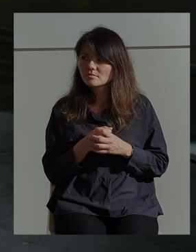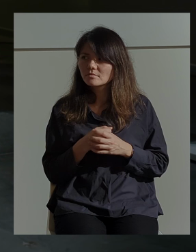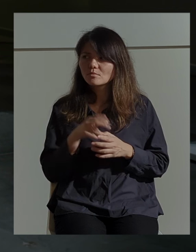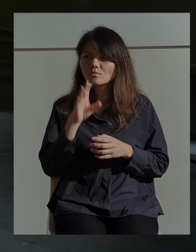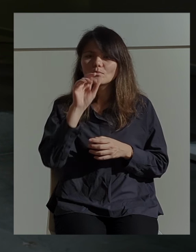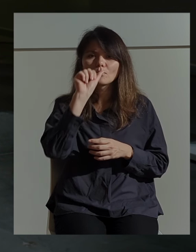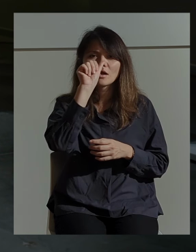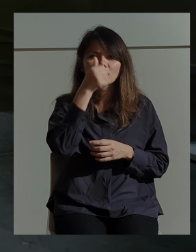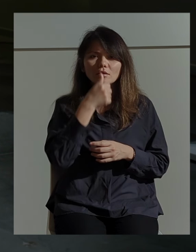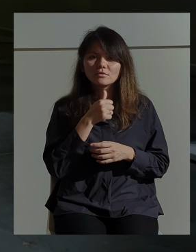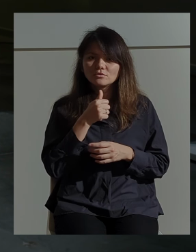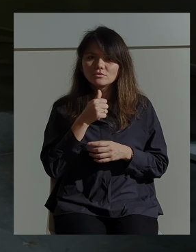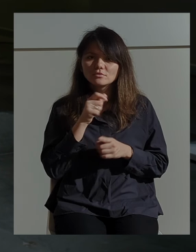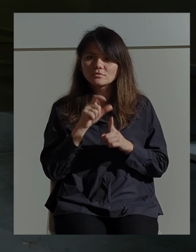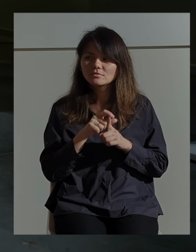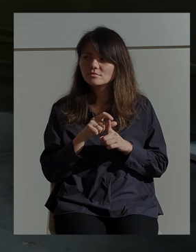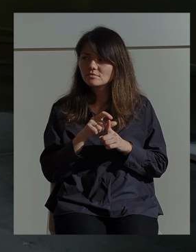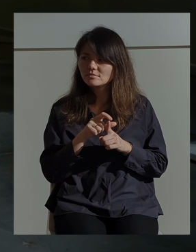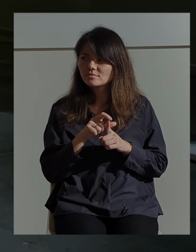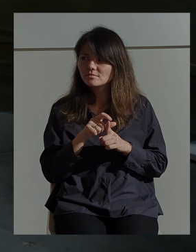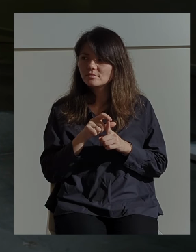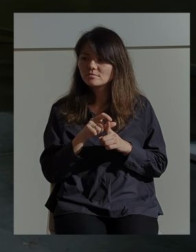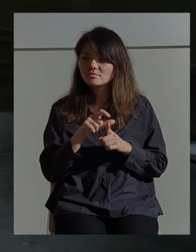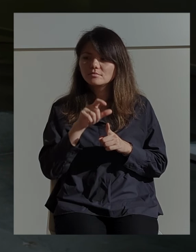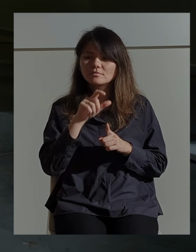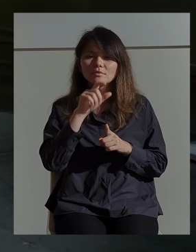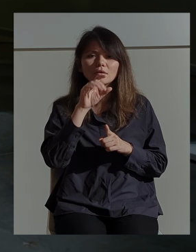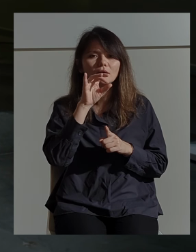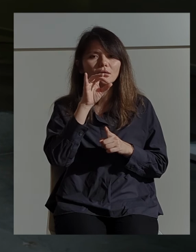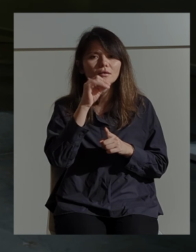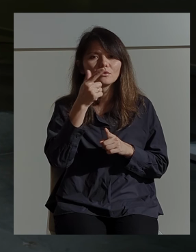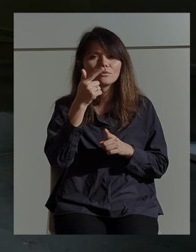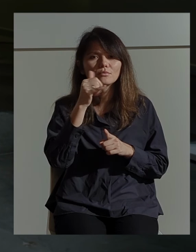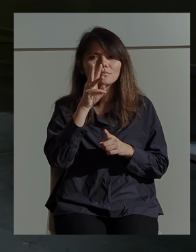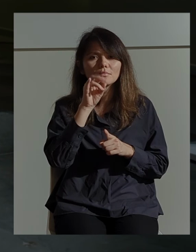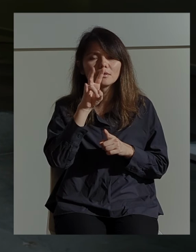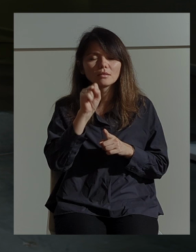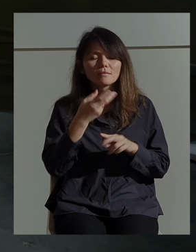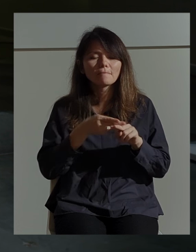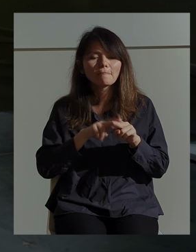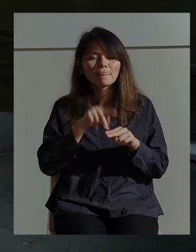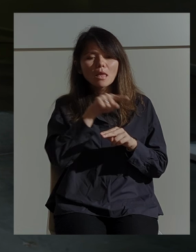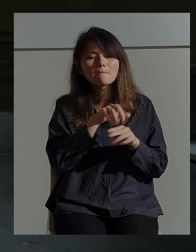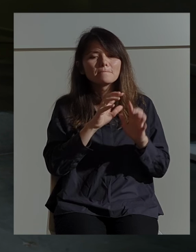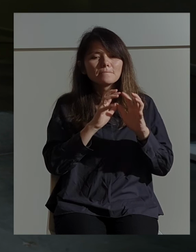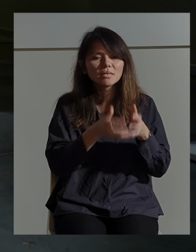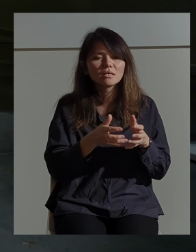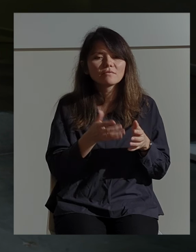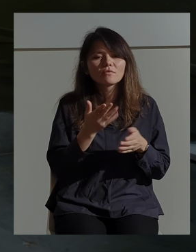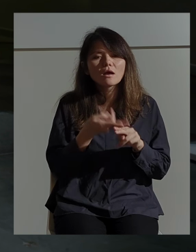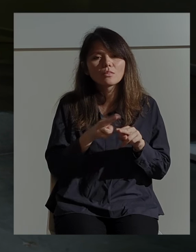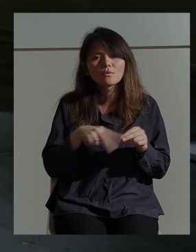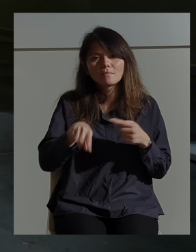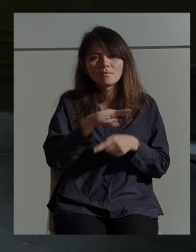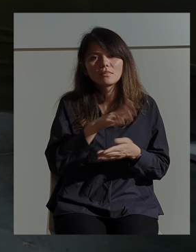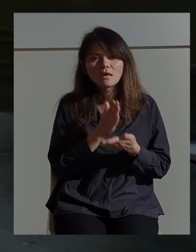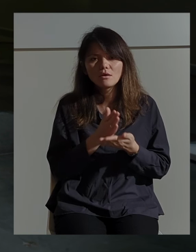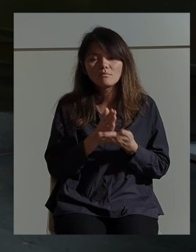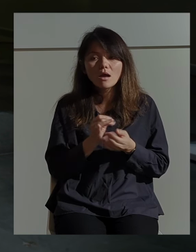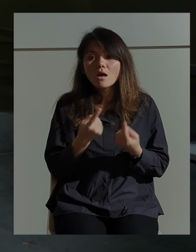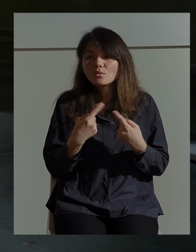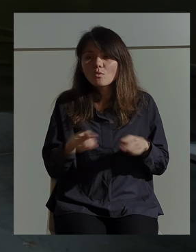гречески а куме Познай мир а космос - это порядок вот мир в котором мы находимся и другого мира